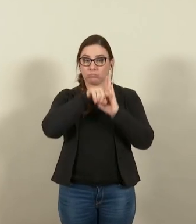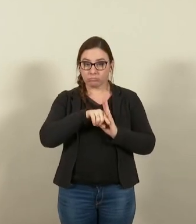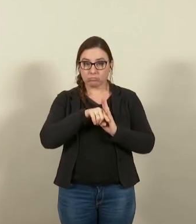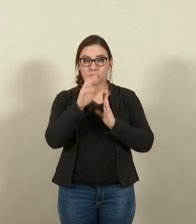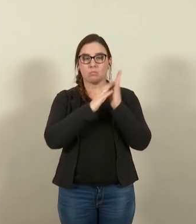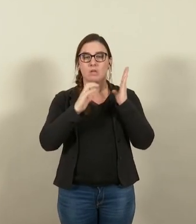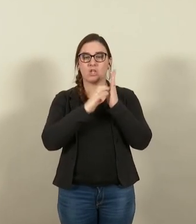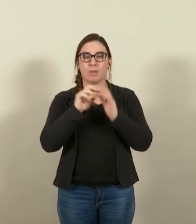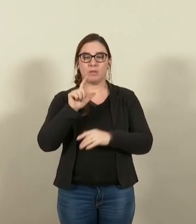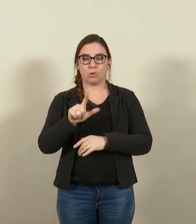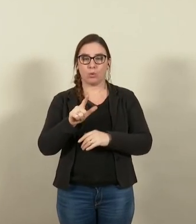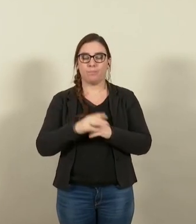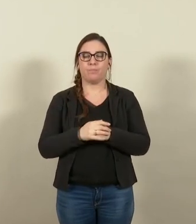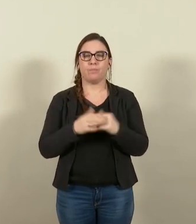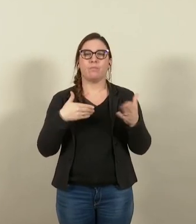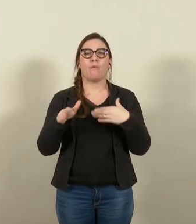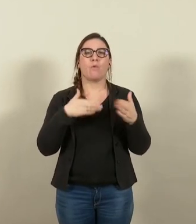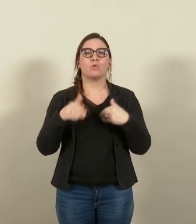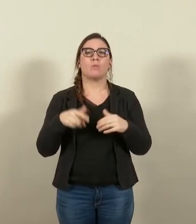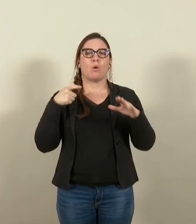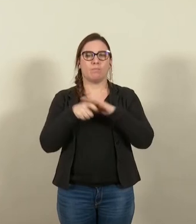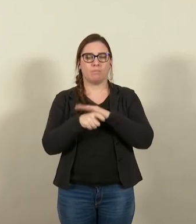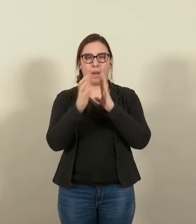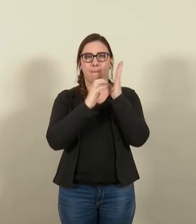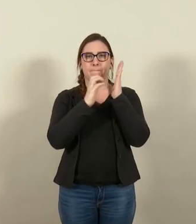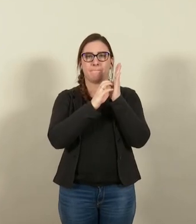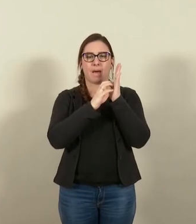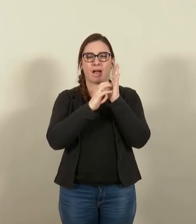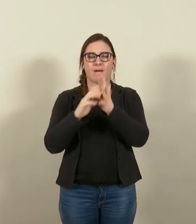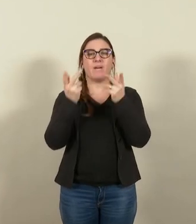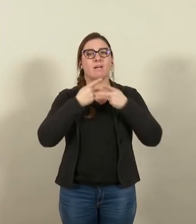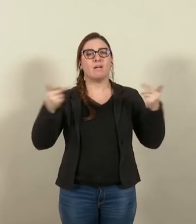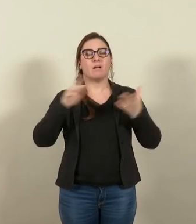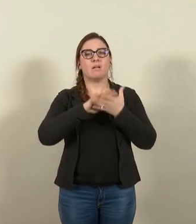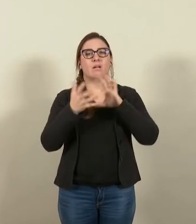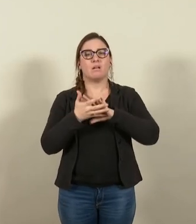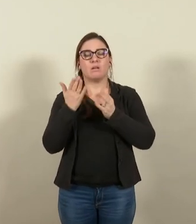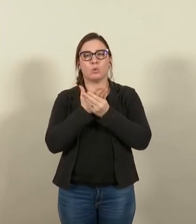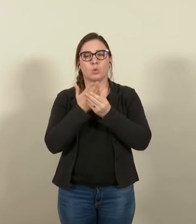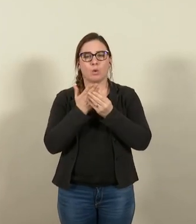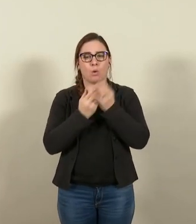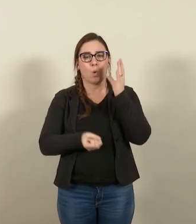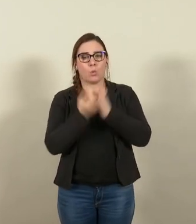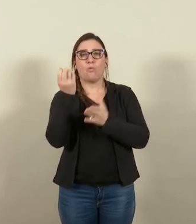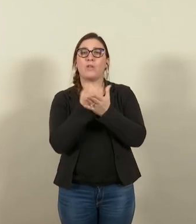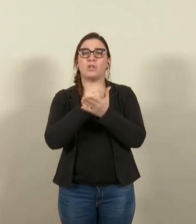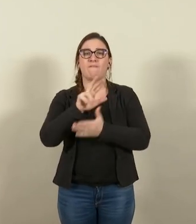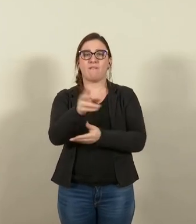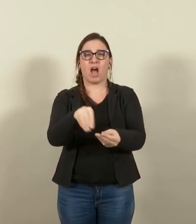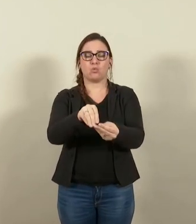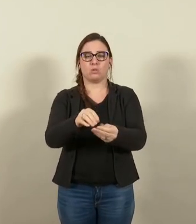dans le chapitre 2 les subvention de fonctionnement vous avez le paragraphe dans le document déclaratif des associations une nouvelle donnée sera ajoutée